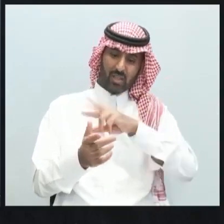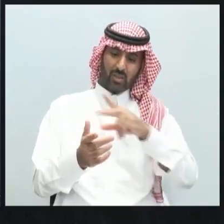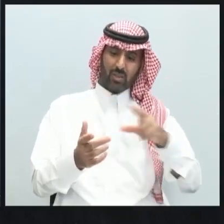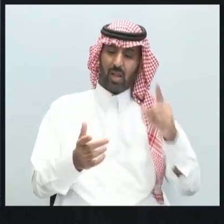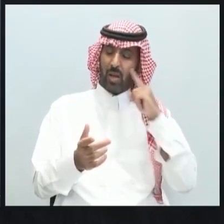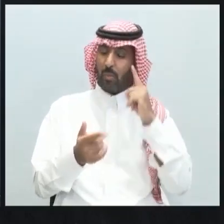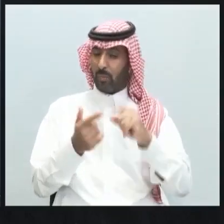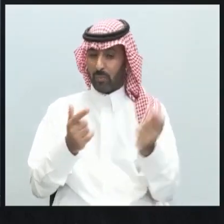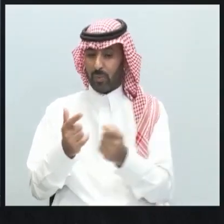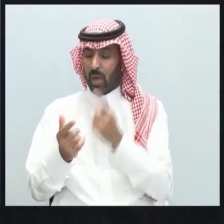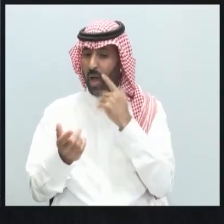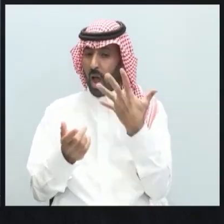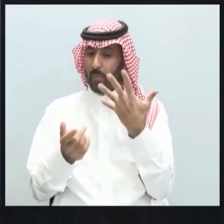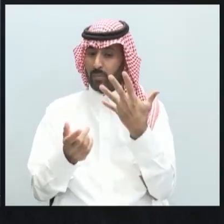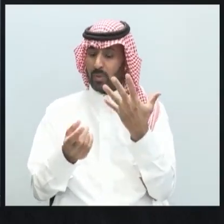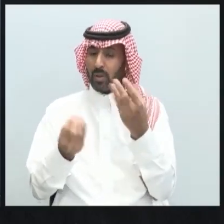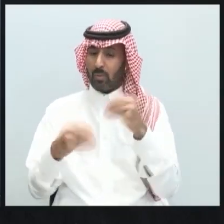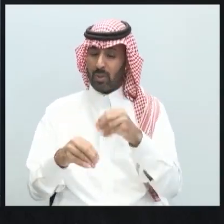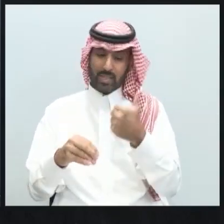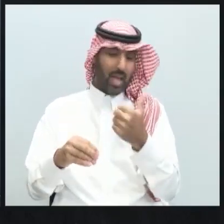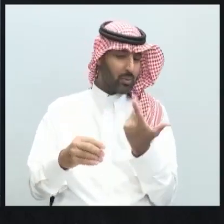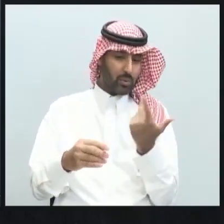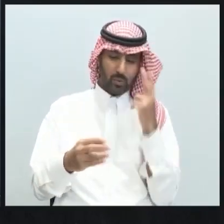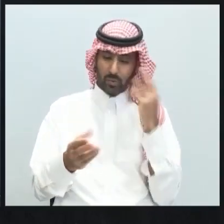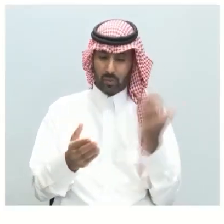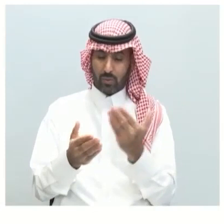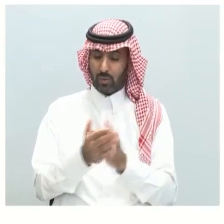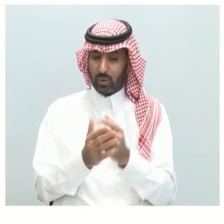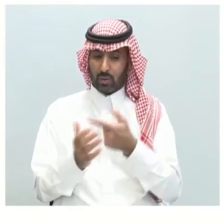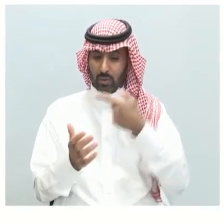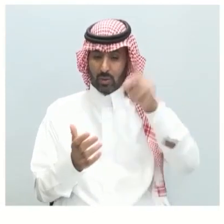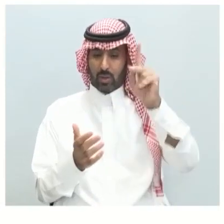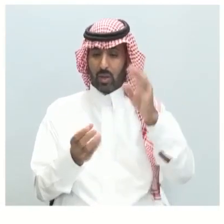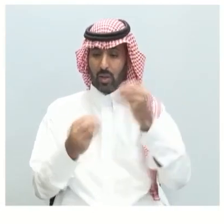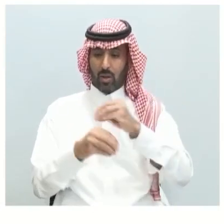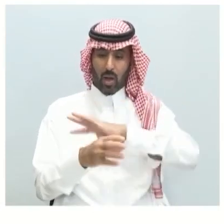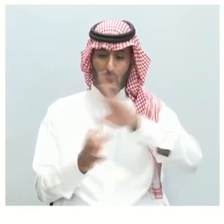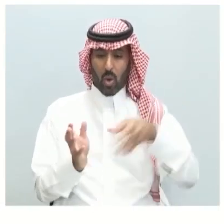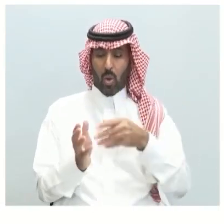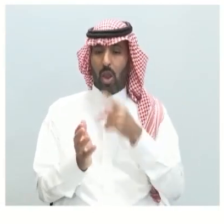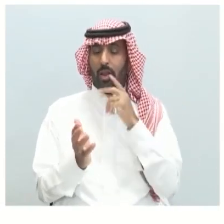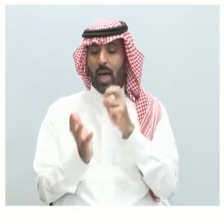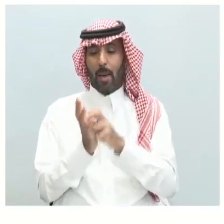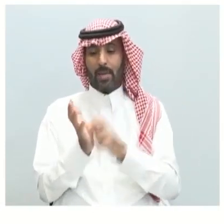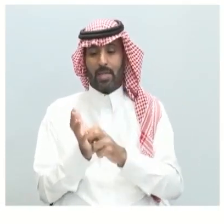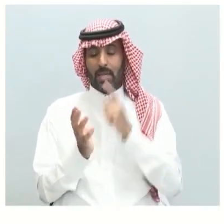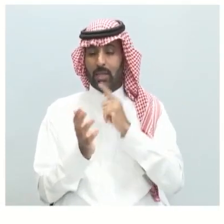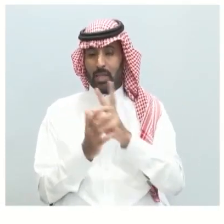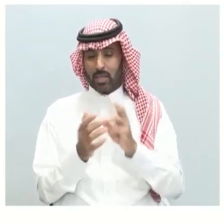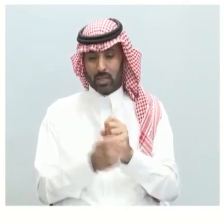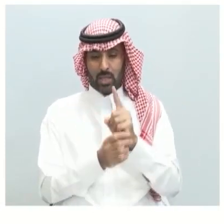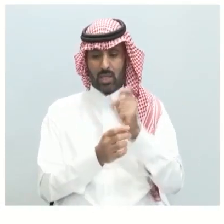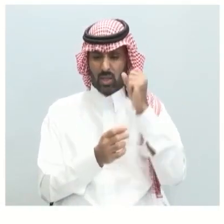كانت المساله موجود فيها خمسه والمطلوب هو السادس اذا نستخدم القانون العام للغازات ايضا يقدم طريقه